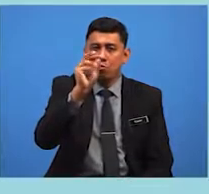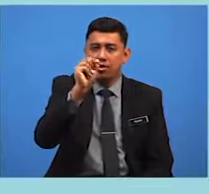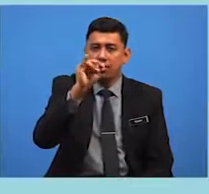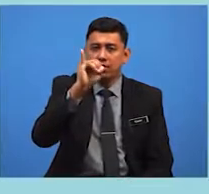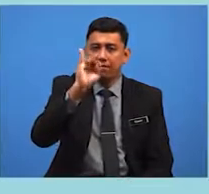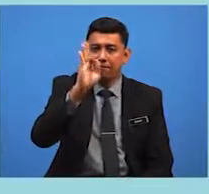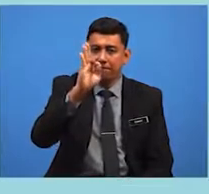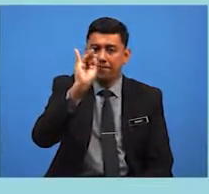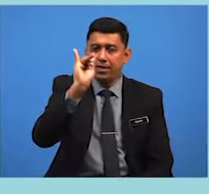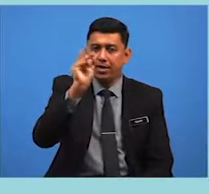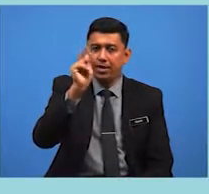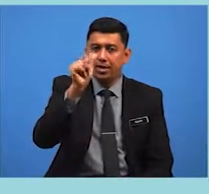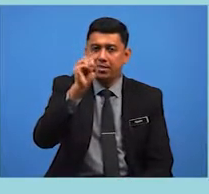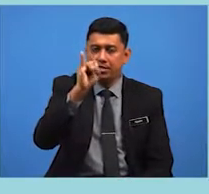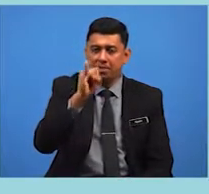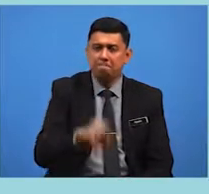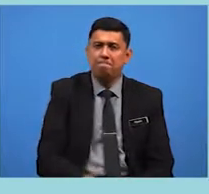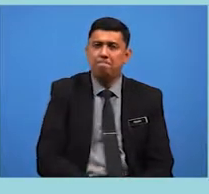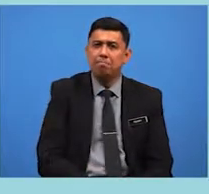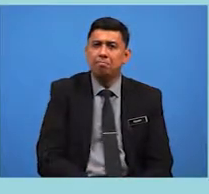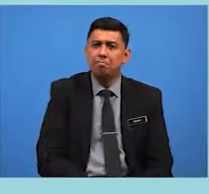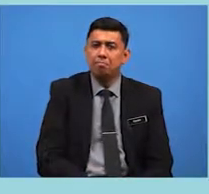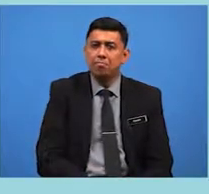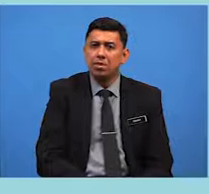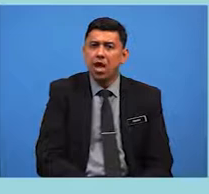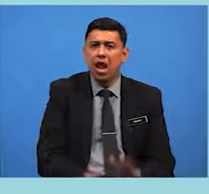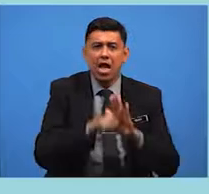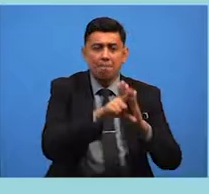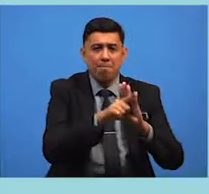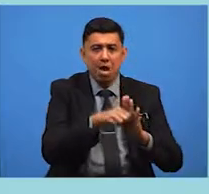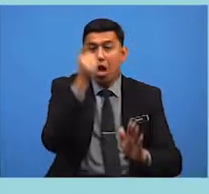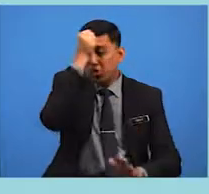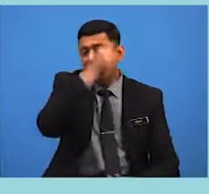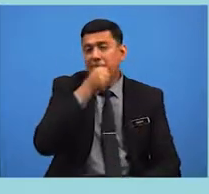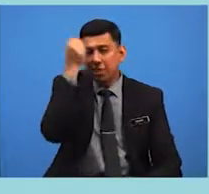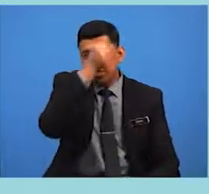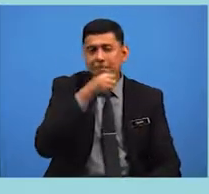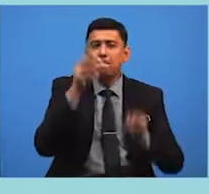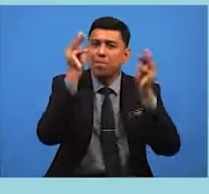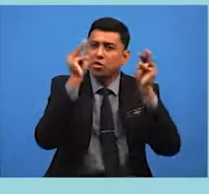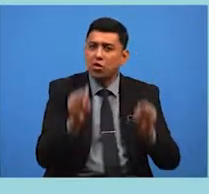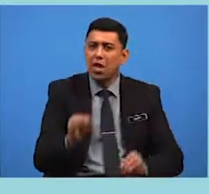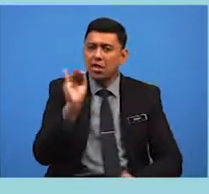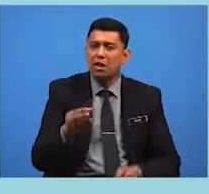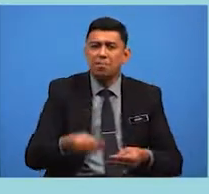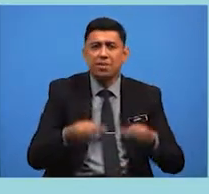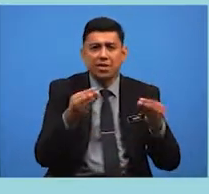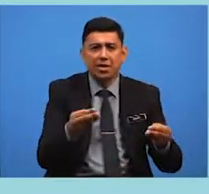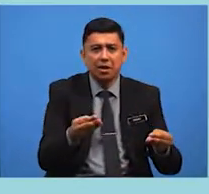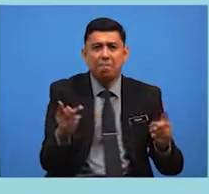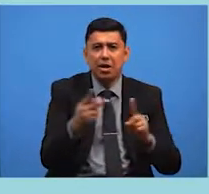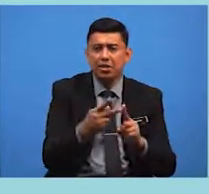Personifikasi ialah perlambangan sifat-sifat manusia yang diberikan kepada benda yang tidak